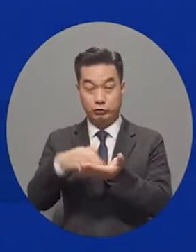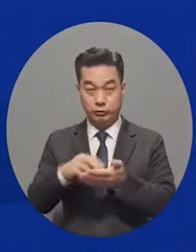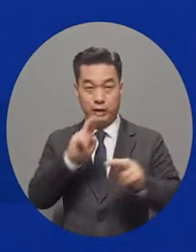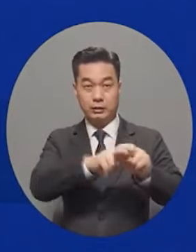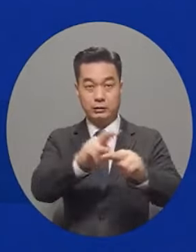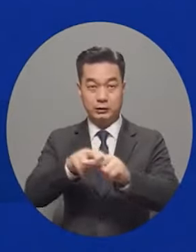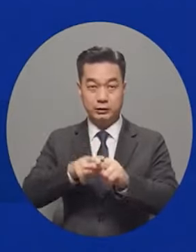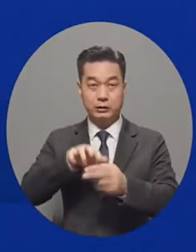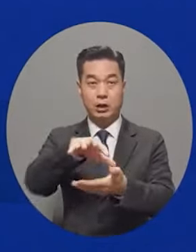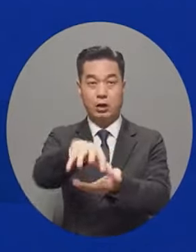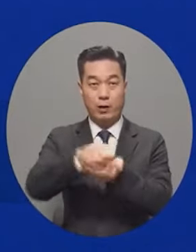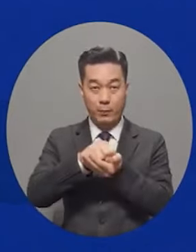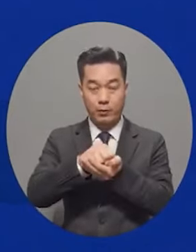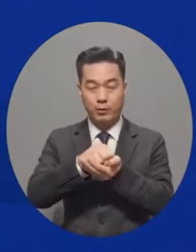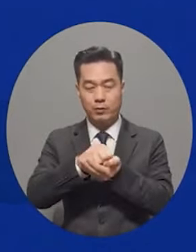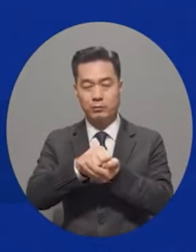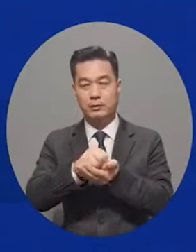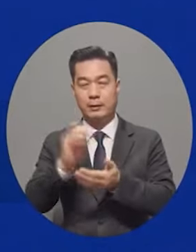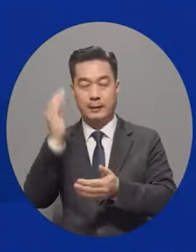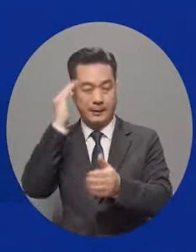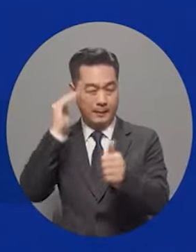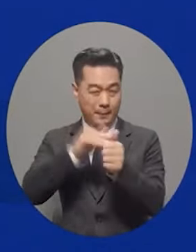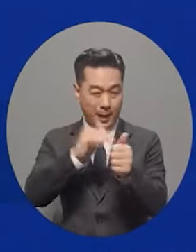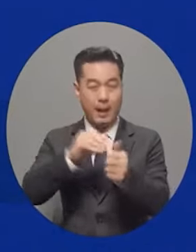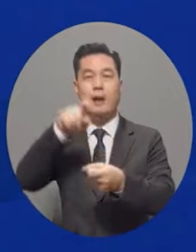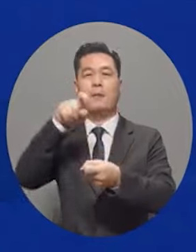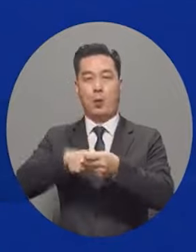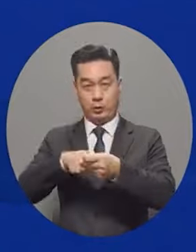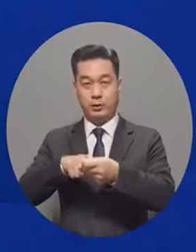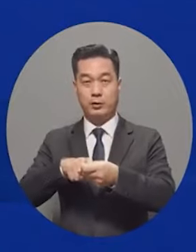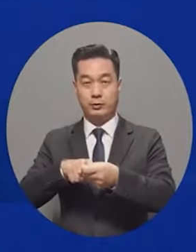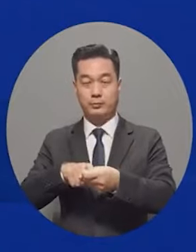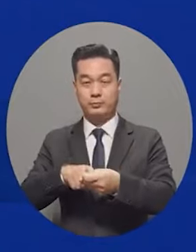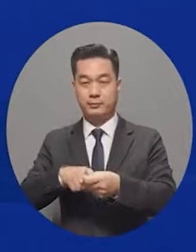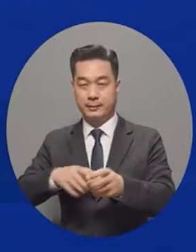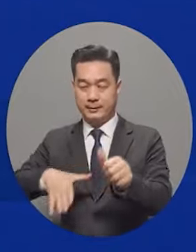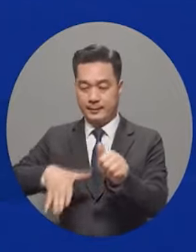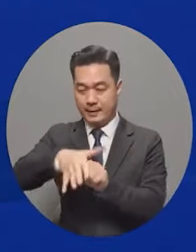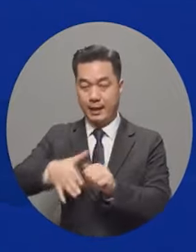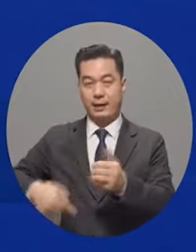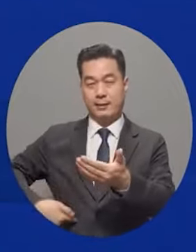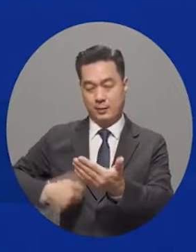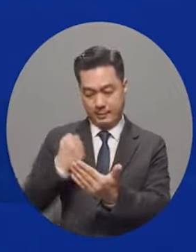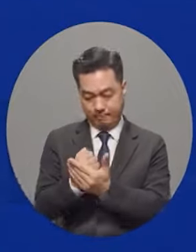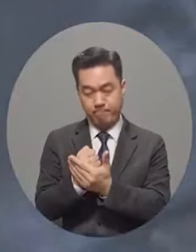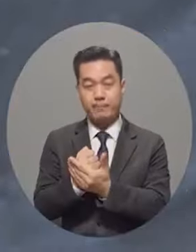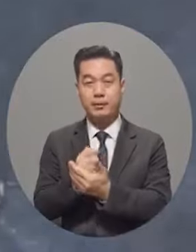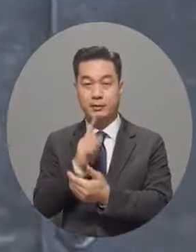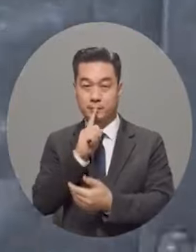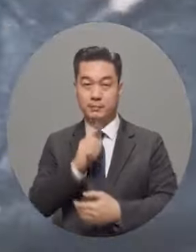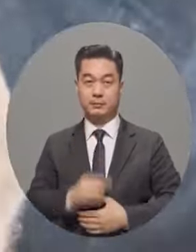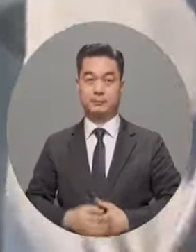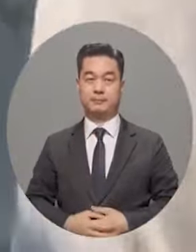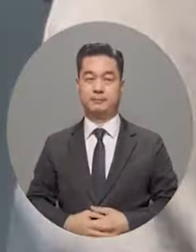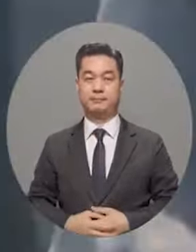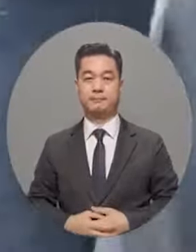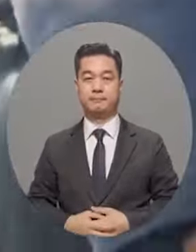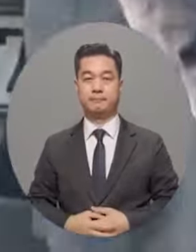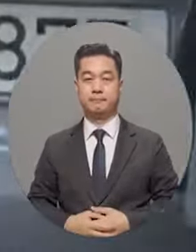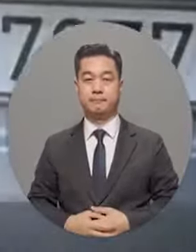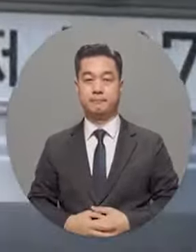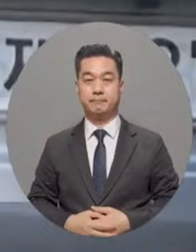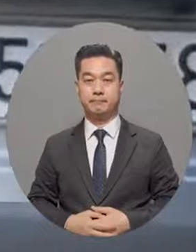의석수를 확보하지 못하도록 하겠다는 의도로 살해를 경찰은 김